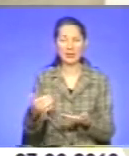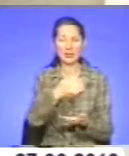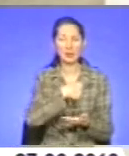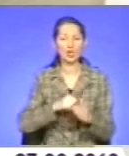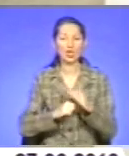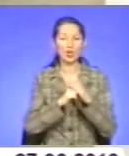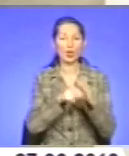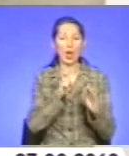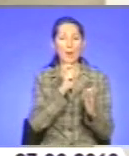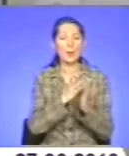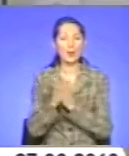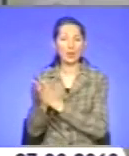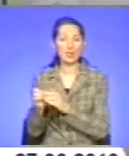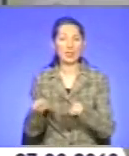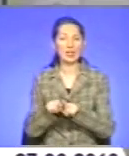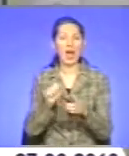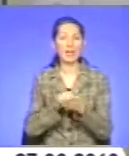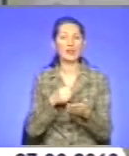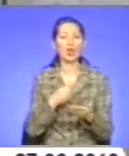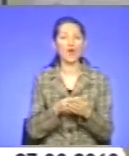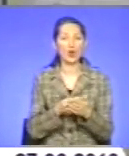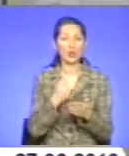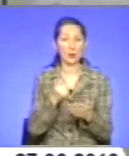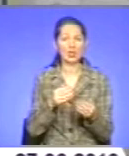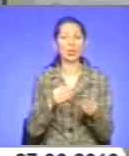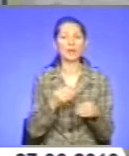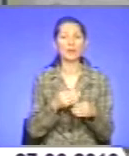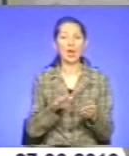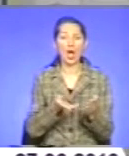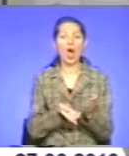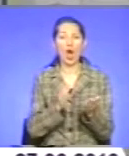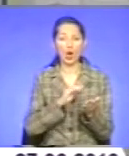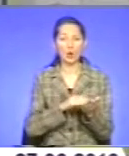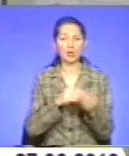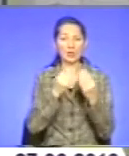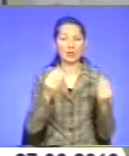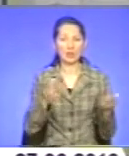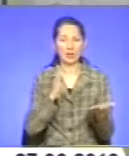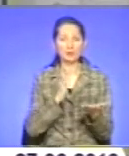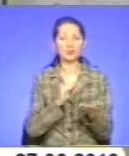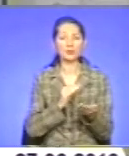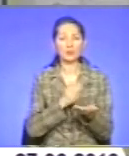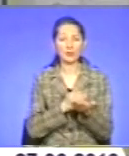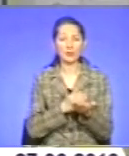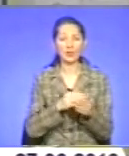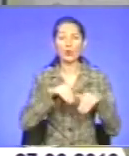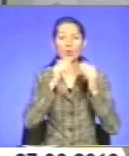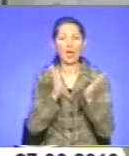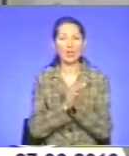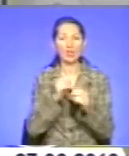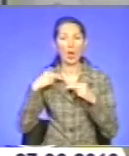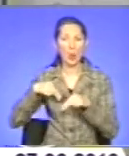бібліотечних та архівних фондів. Перший розділ виставки складається з таких узагальнюючих праць щодо історії